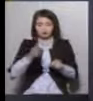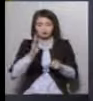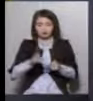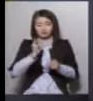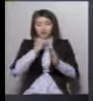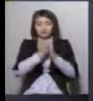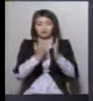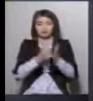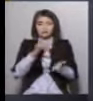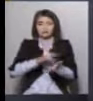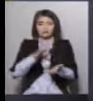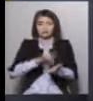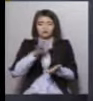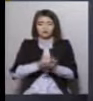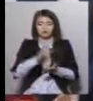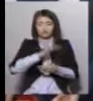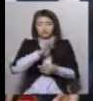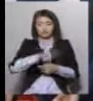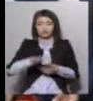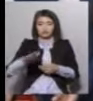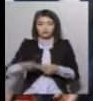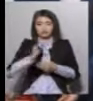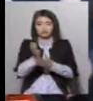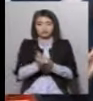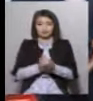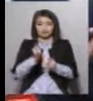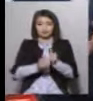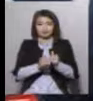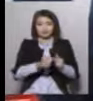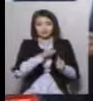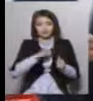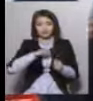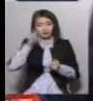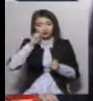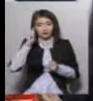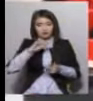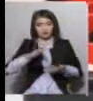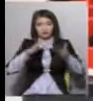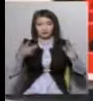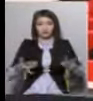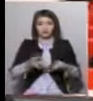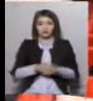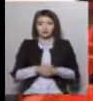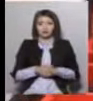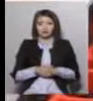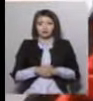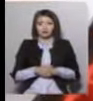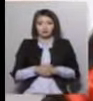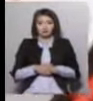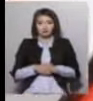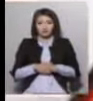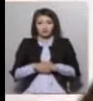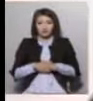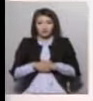в Центре занятости и детского творчества. Здесь они получат IT-навыки, научатся создавать сайты и программировать. Мы очень рады, что мы